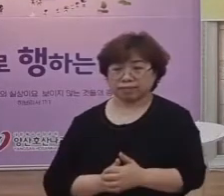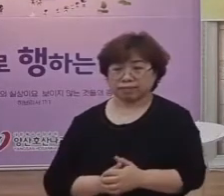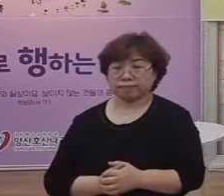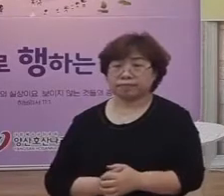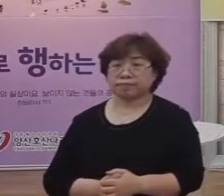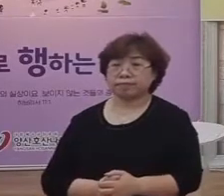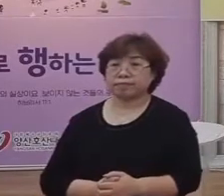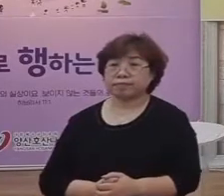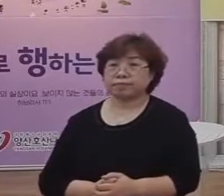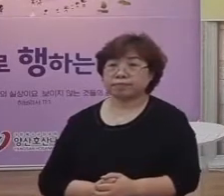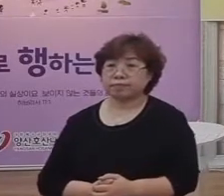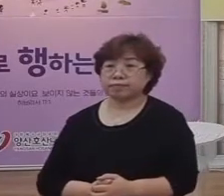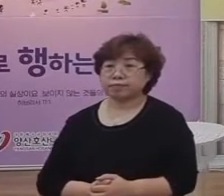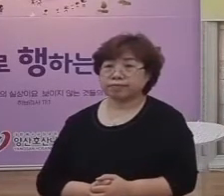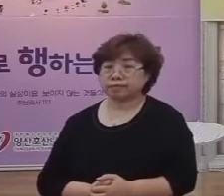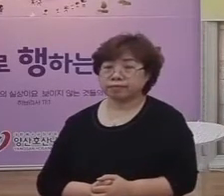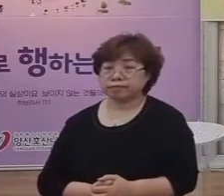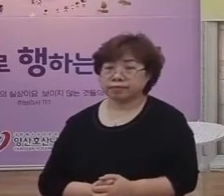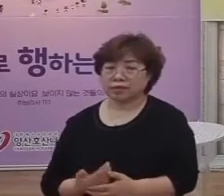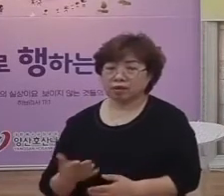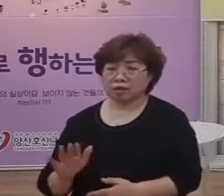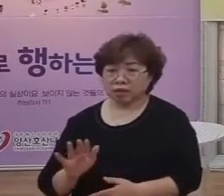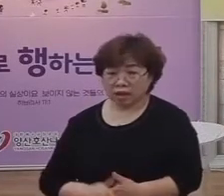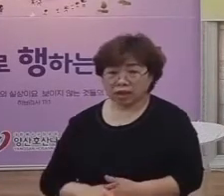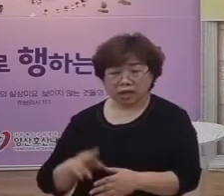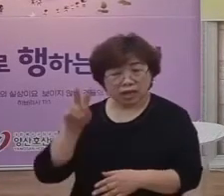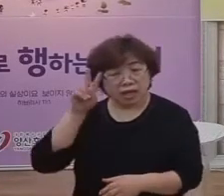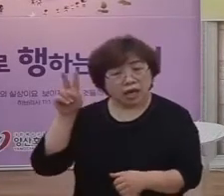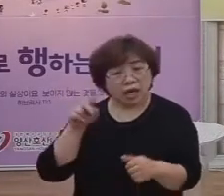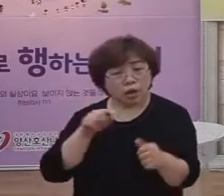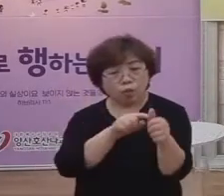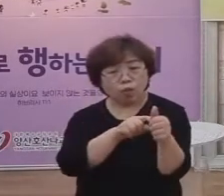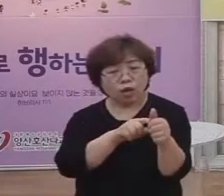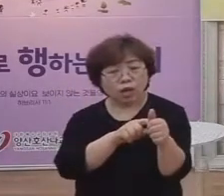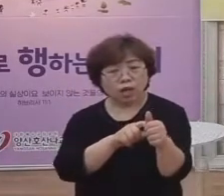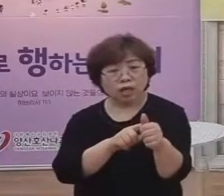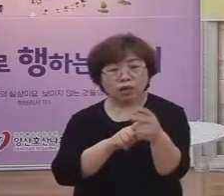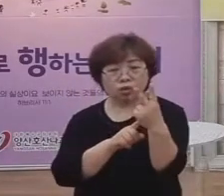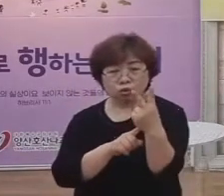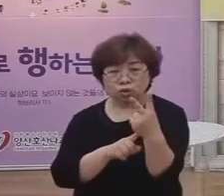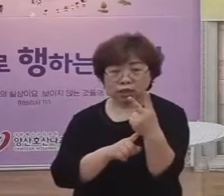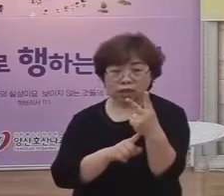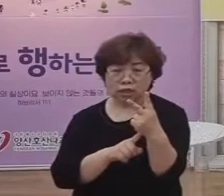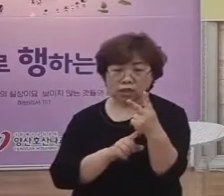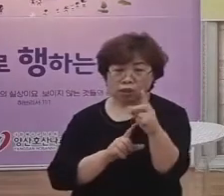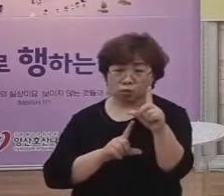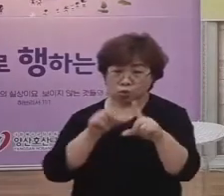야고보가 두 가지 모습을 대조하고 있습니다. 22절에서 그죠?